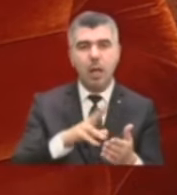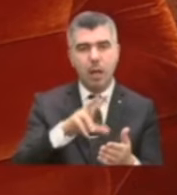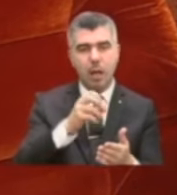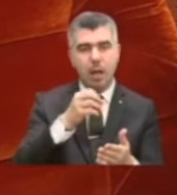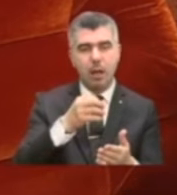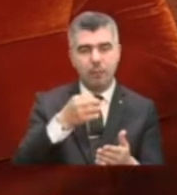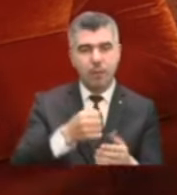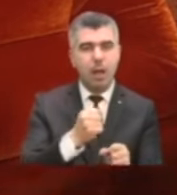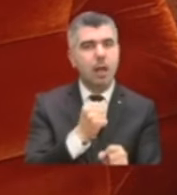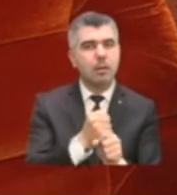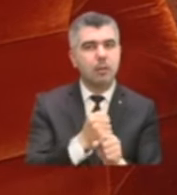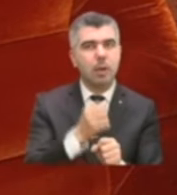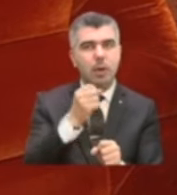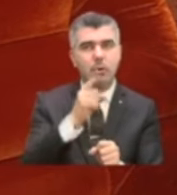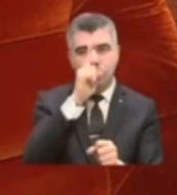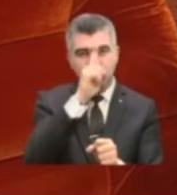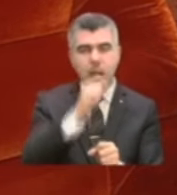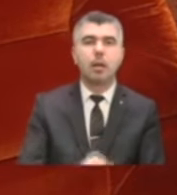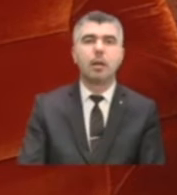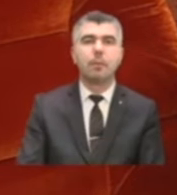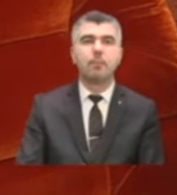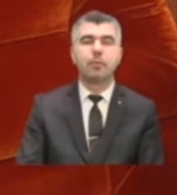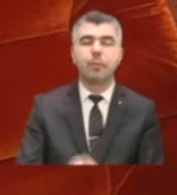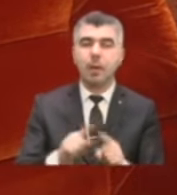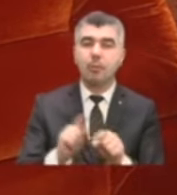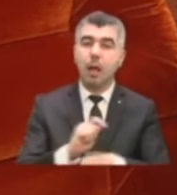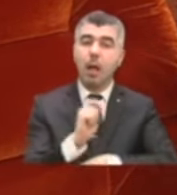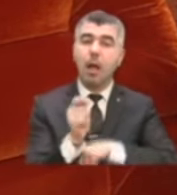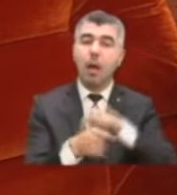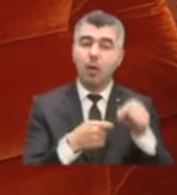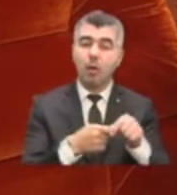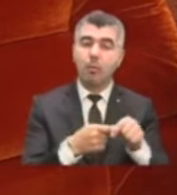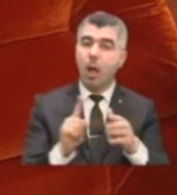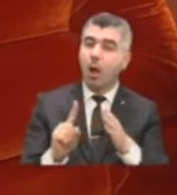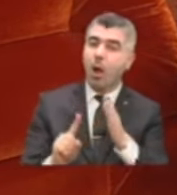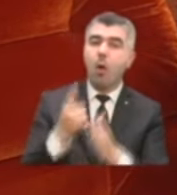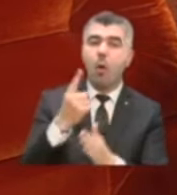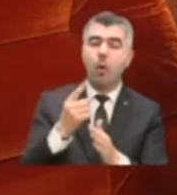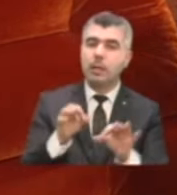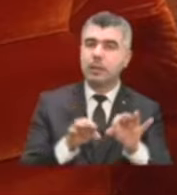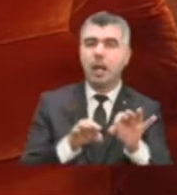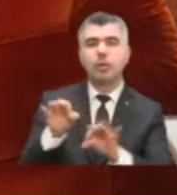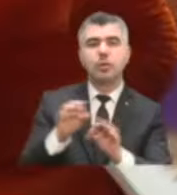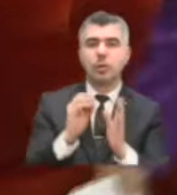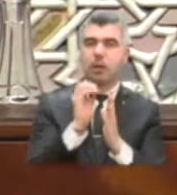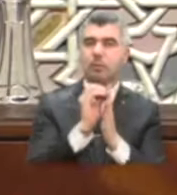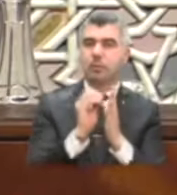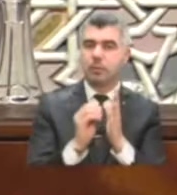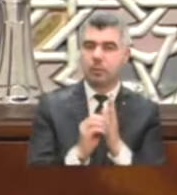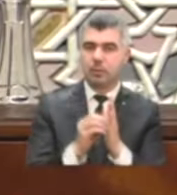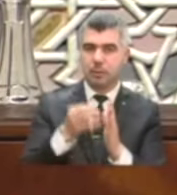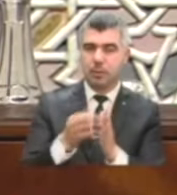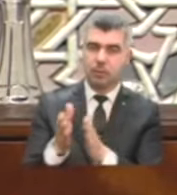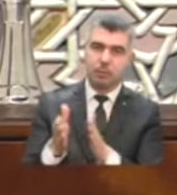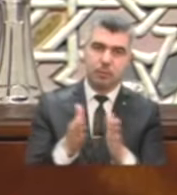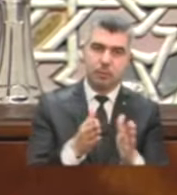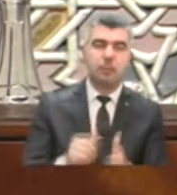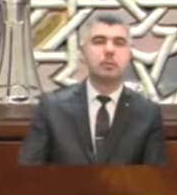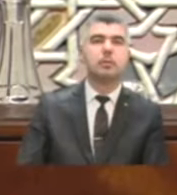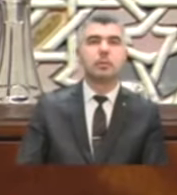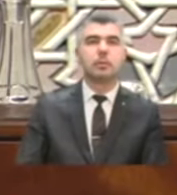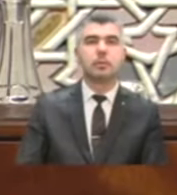كنشتغلوا عليه جميع، وطبعا العالم القروي هو في الاولويه ديال الاستراتيجيه. وشكرا. شكرا السيده